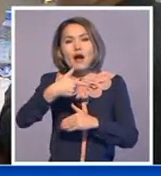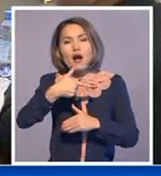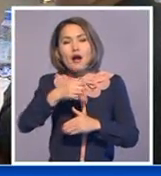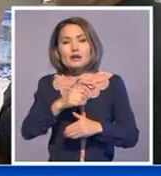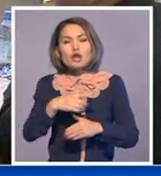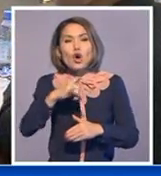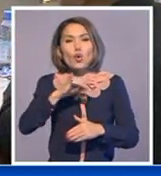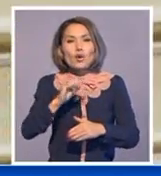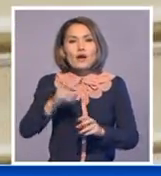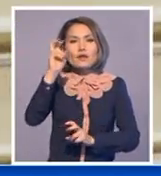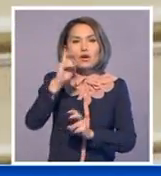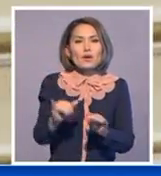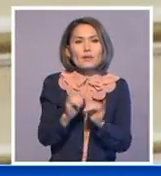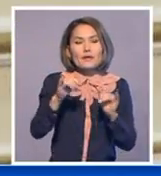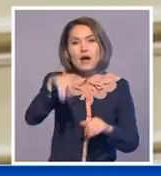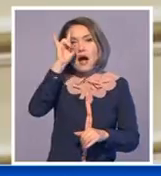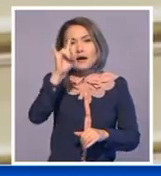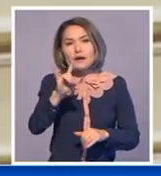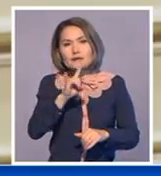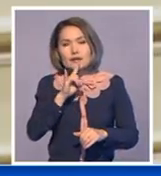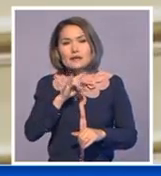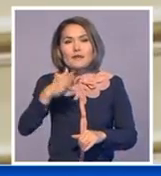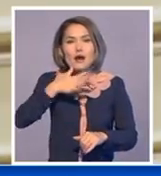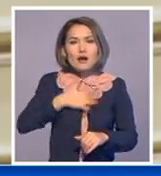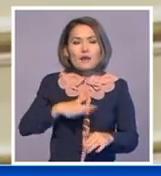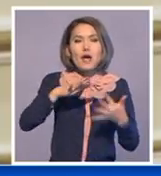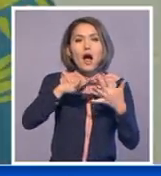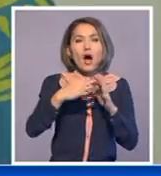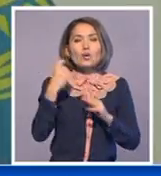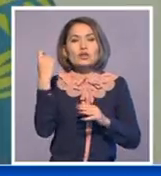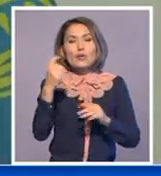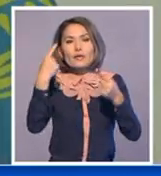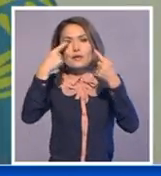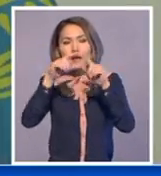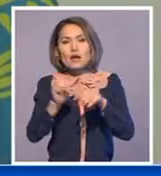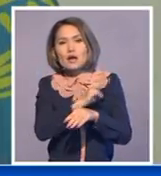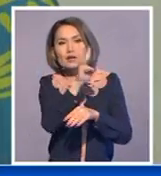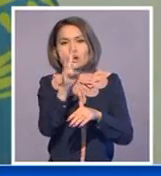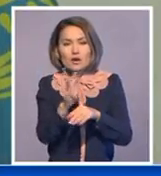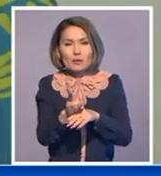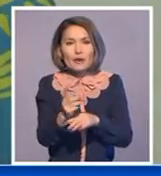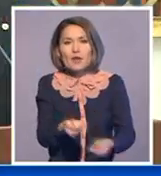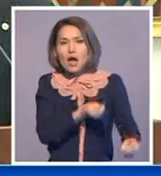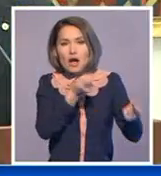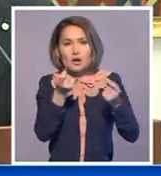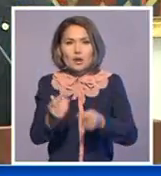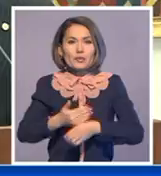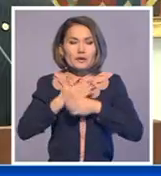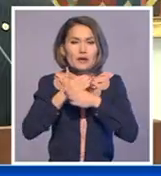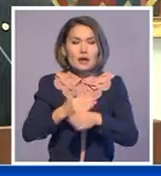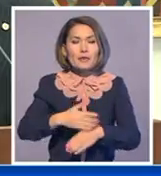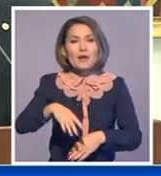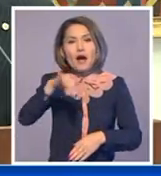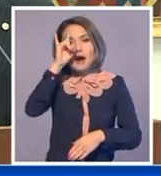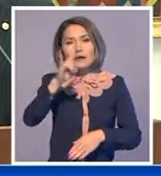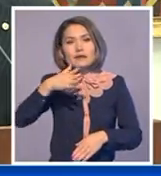бағытталған. Өз кезегінде Қазақстан канадалықтарға ауыл шаруашылық техника мен құрал-жабдықтарын ірі экспорттаушы ел. Сонымен қатар әріптестер